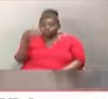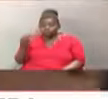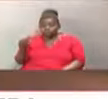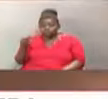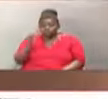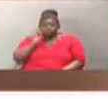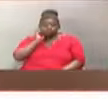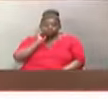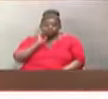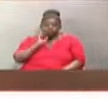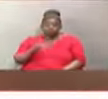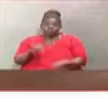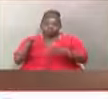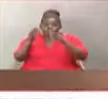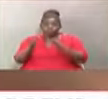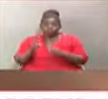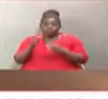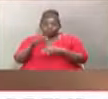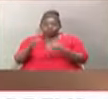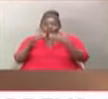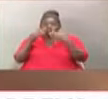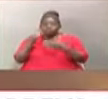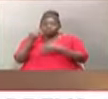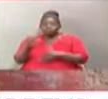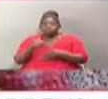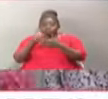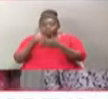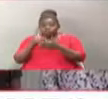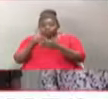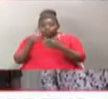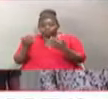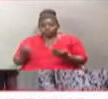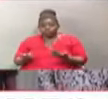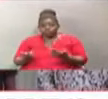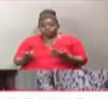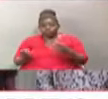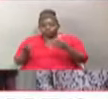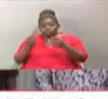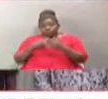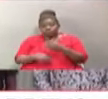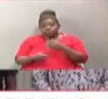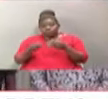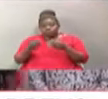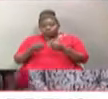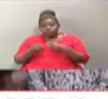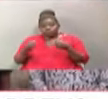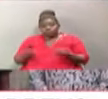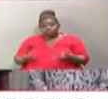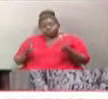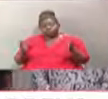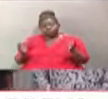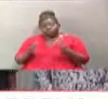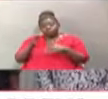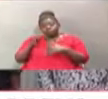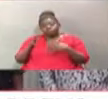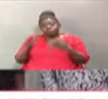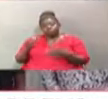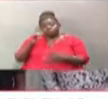advance. Abaweereddwa ebintu bino basiimye abadduukiridde. Atira kano ke batuwadde ako katwongeddeyo wala nyera kiriko